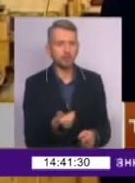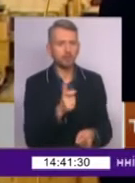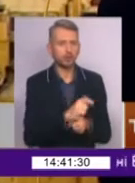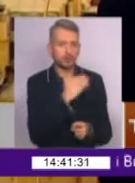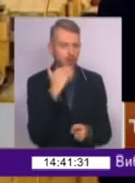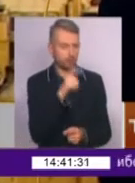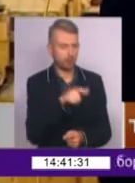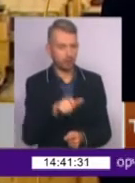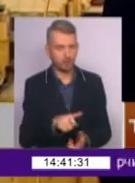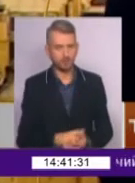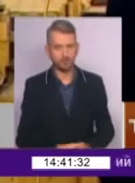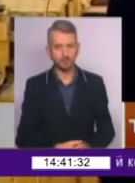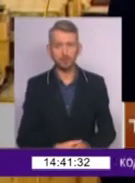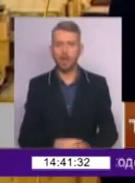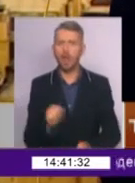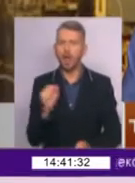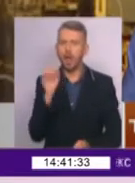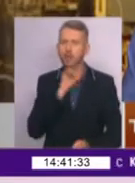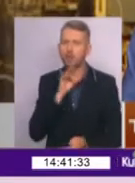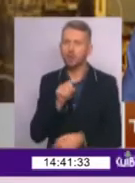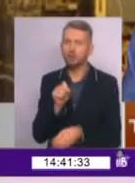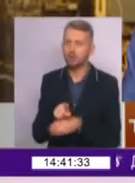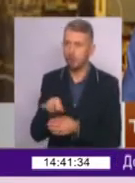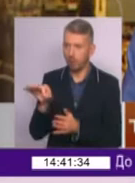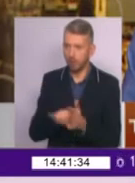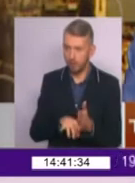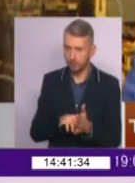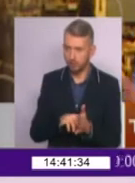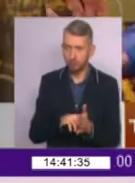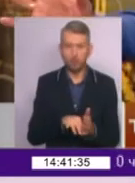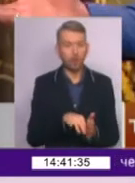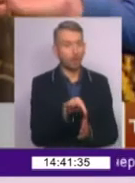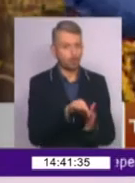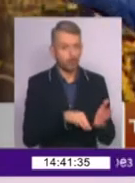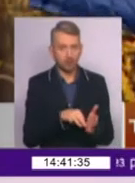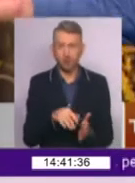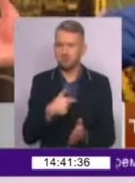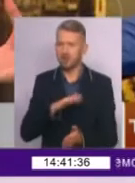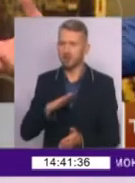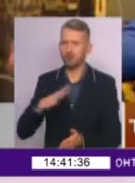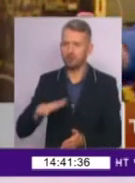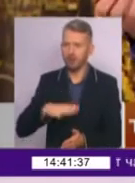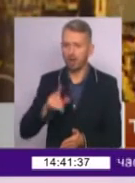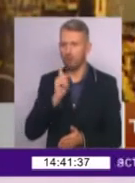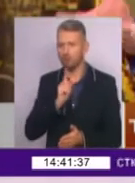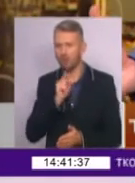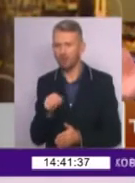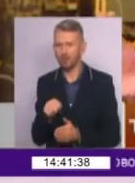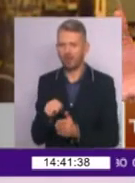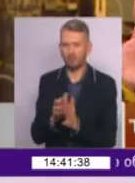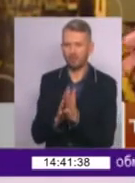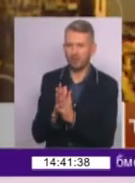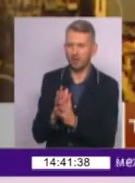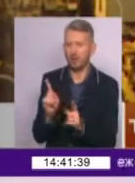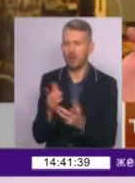частину людства. Антибіотик призначається одразу. Ми не чекаємо, поки він виросте на поживному середовищі, який це